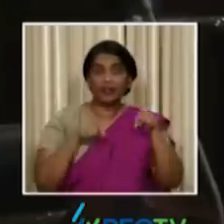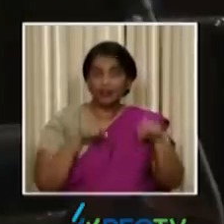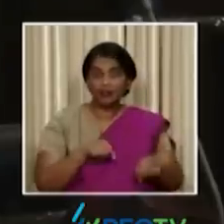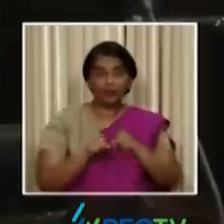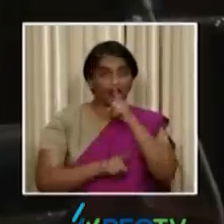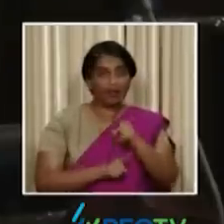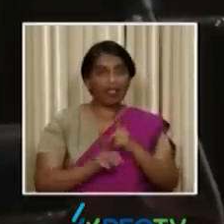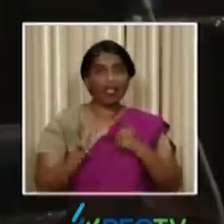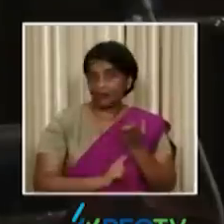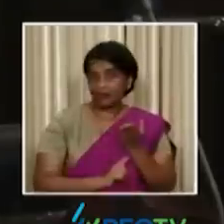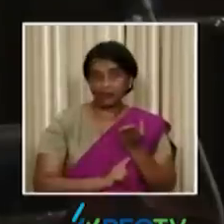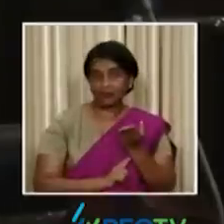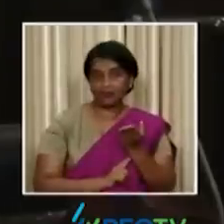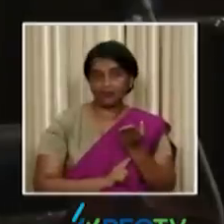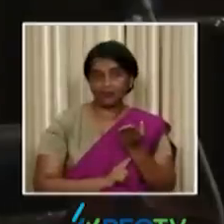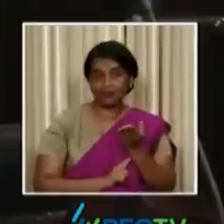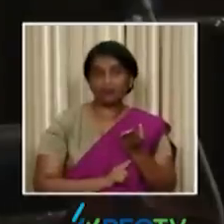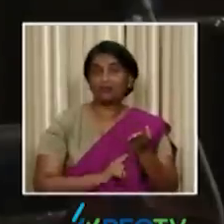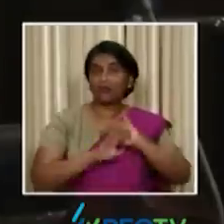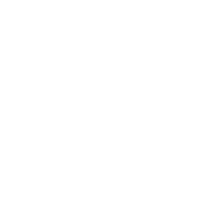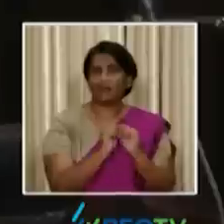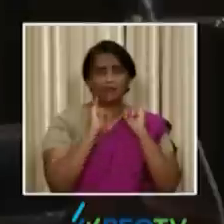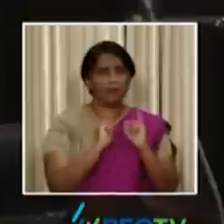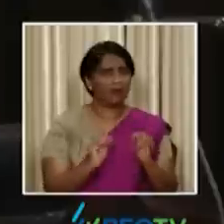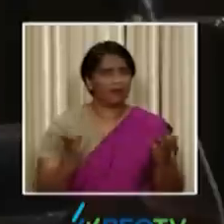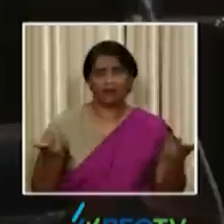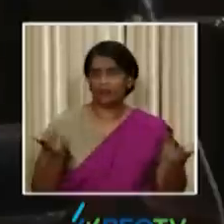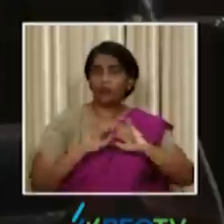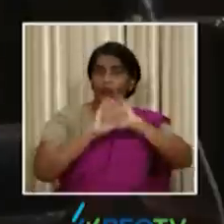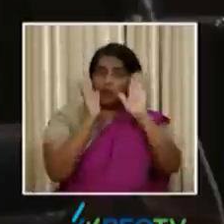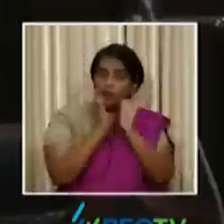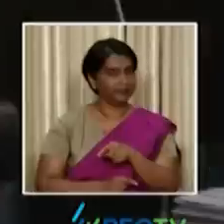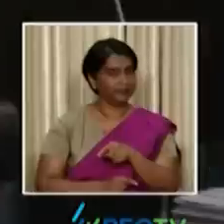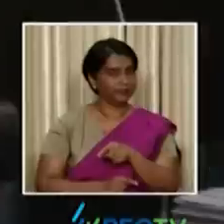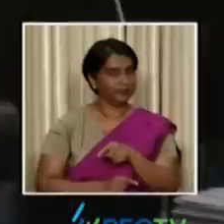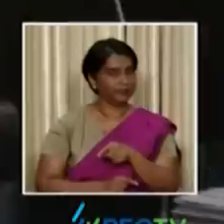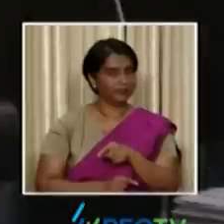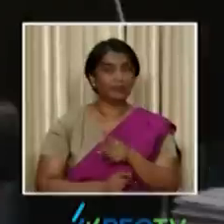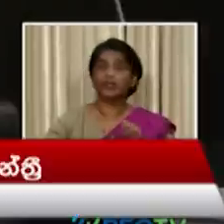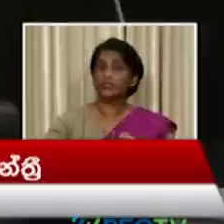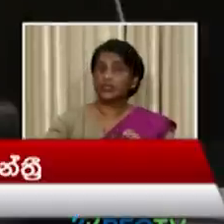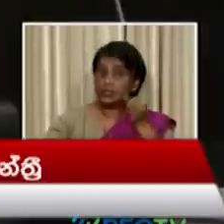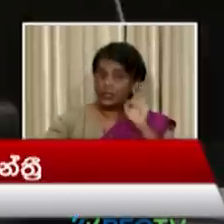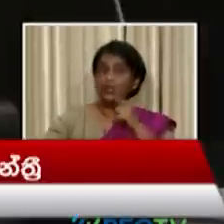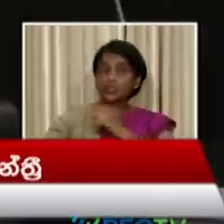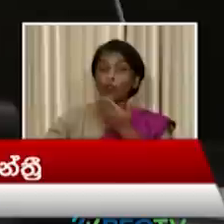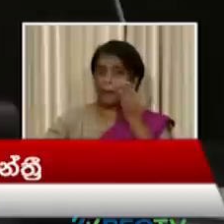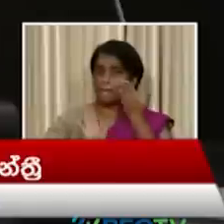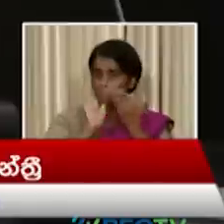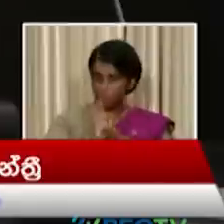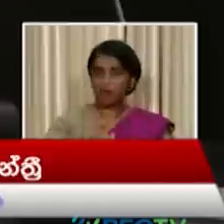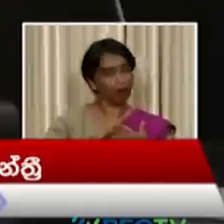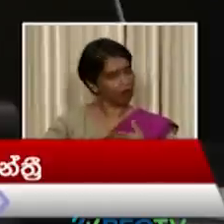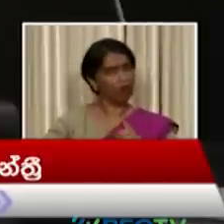කරනවා අපේ අලිසබ්‍රි මැතිතුමාලා මේ කිසිම දෙයක් උනේ නැහැ සියල්ල කරලා තින්නේ වෙන කණ්ඩායමකට. ජනාධිපතිතුමාට පුළුවන් පෙන්වන්න මේ එතුමා